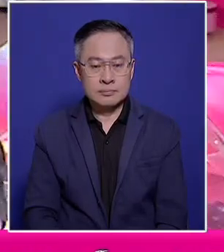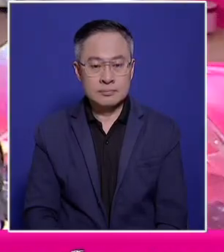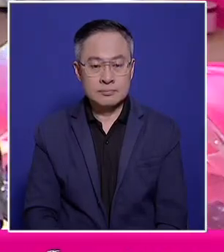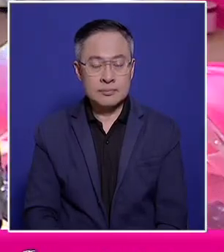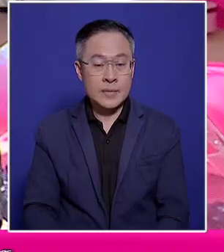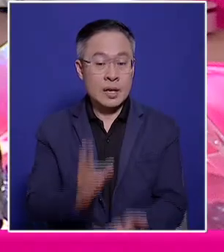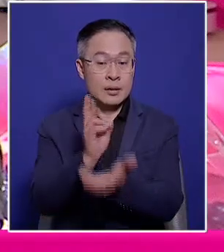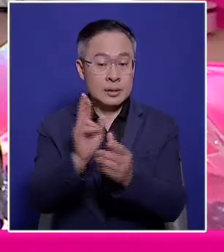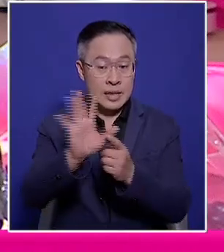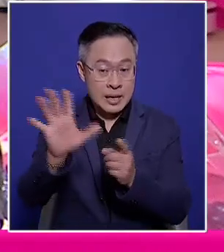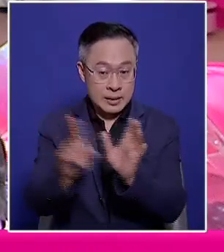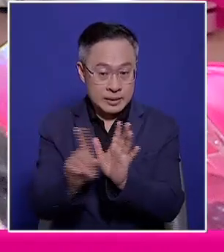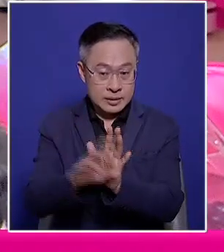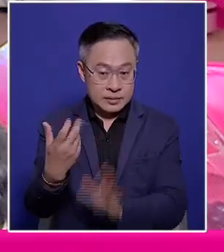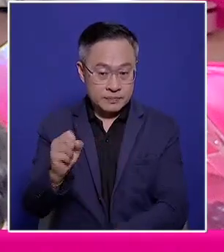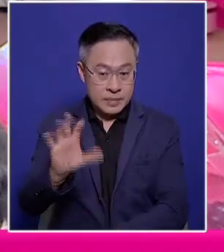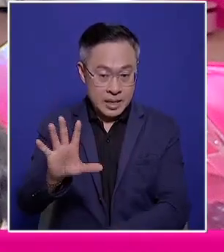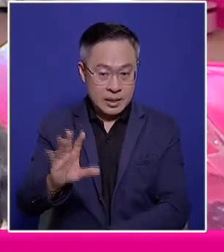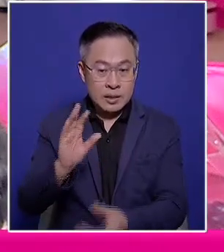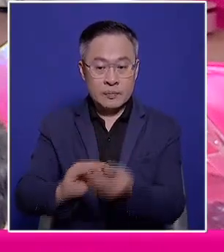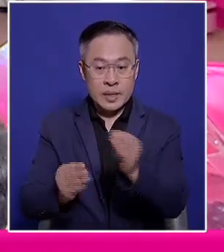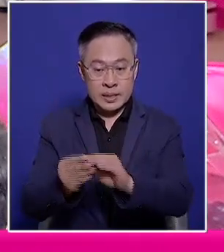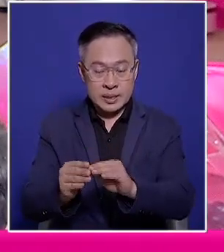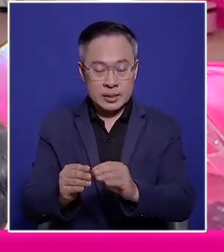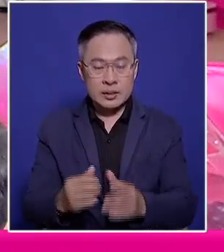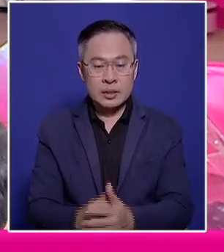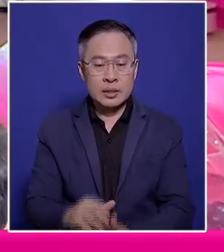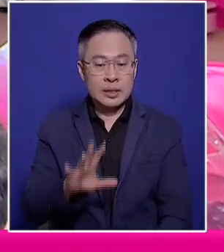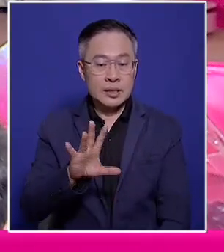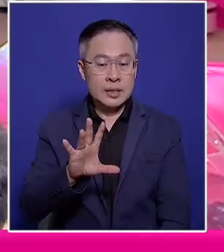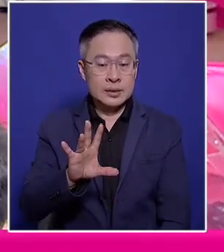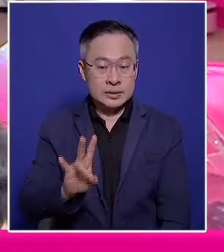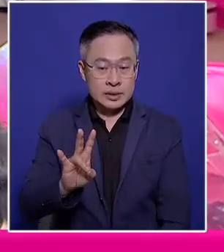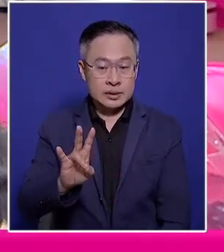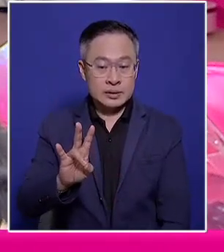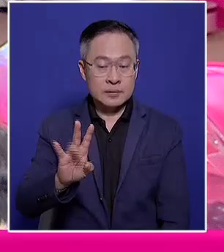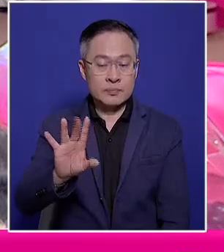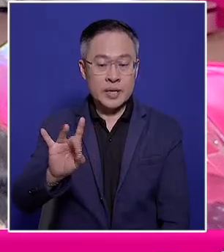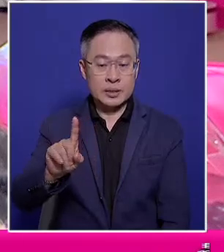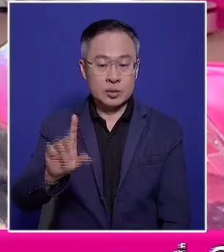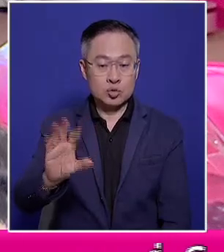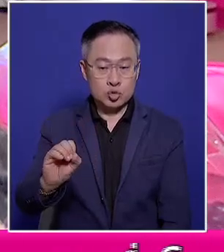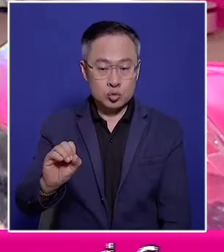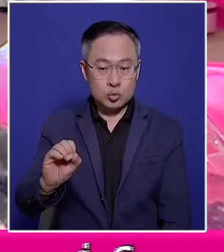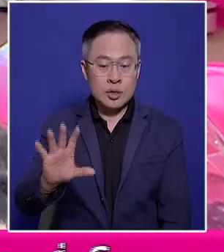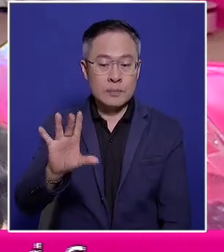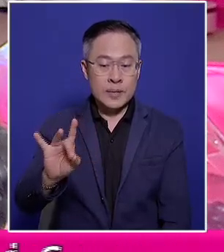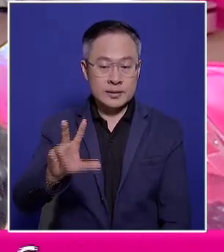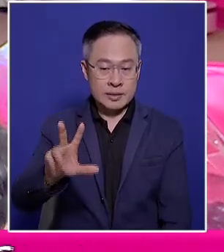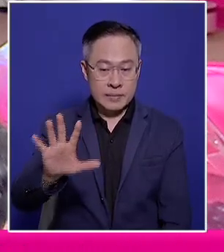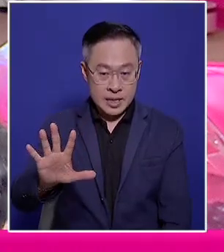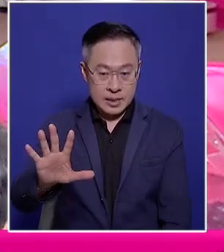อันดับที่5หมุนครั้งที่15เลขที่ออก7 810